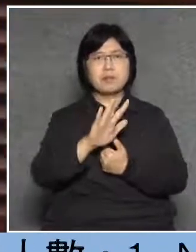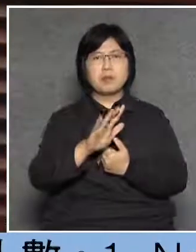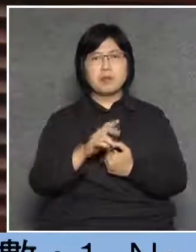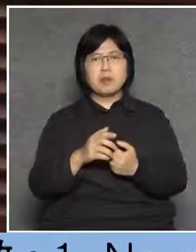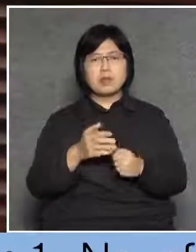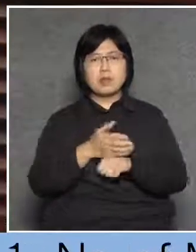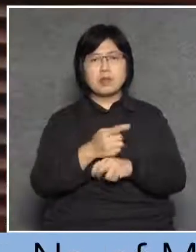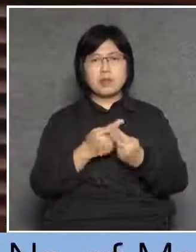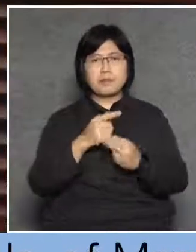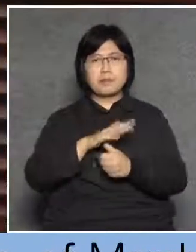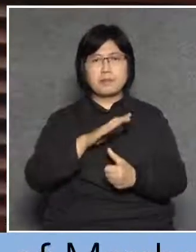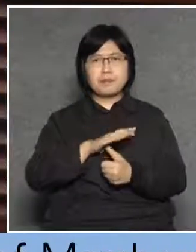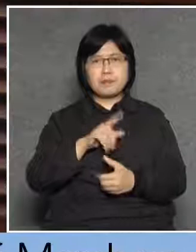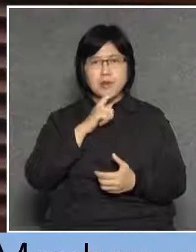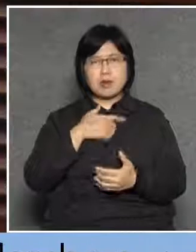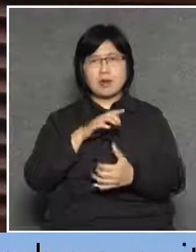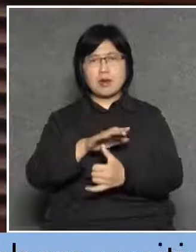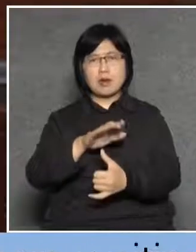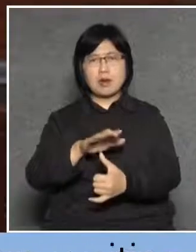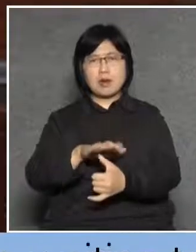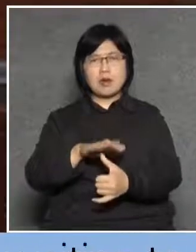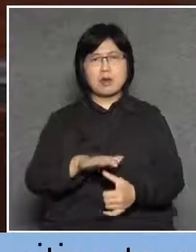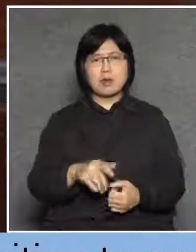恰，你任由鱼肉咯。